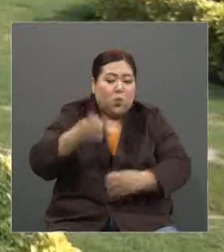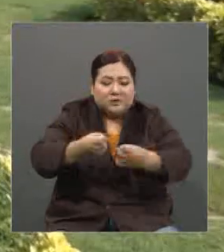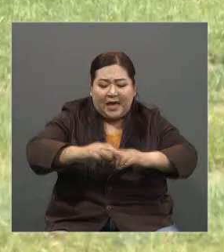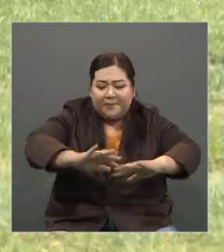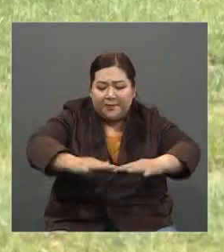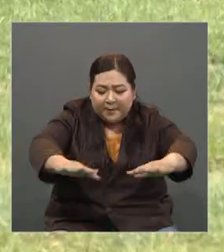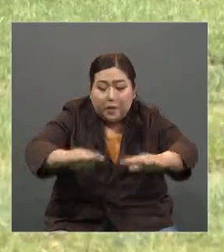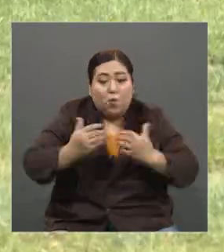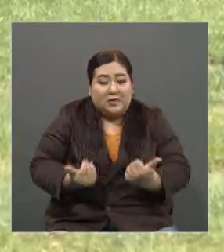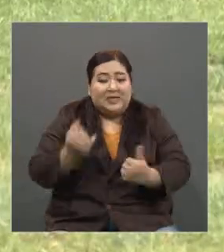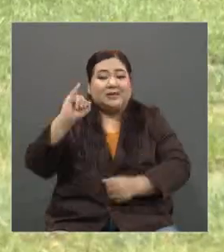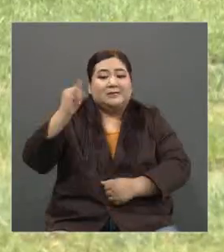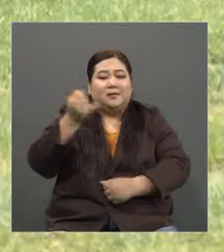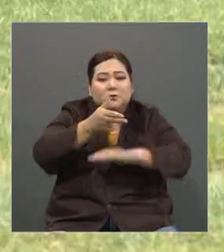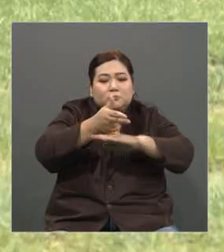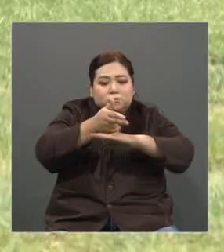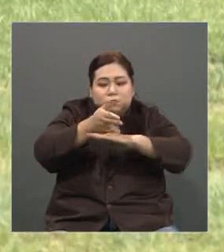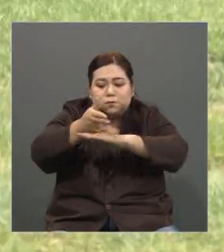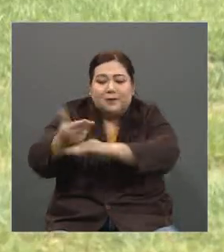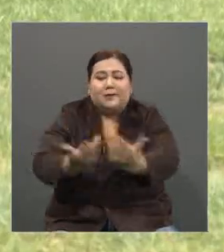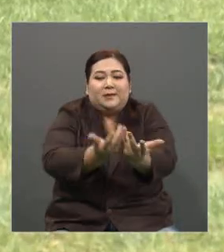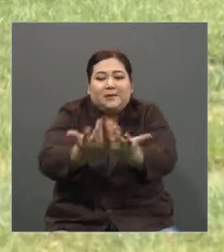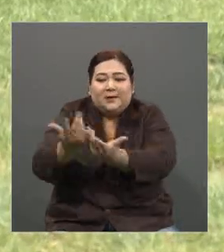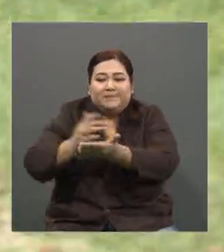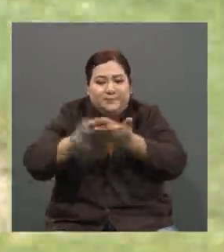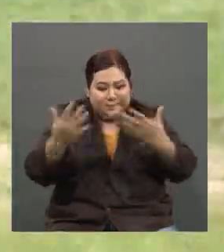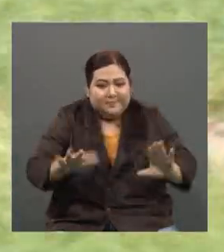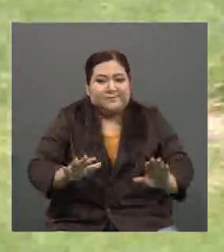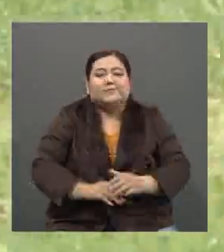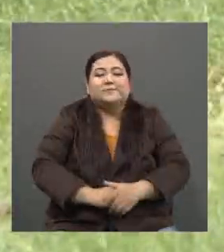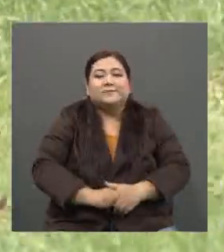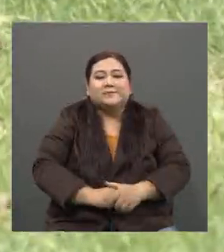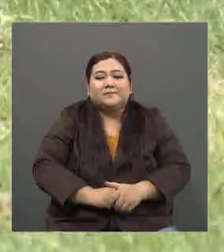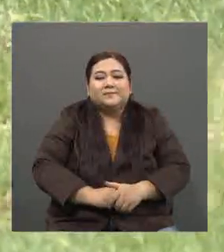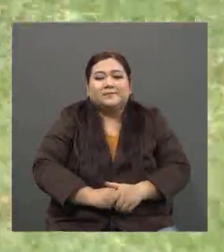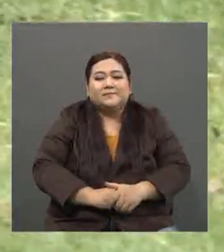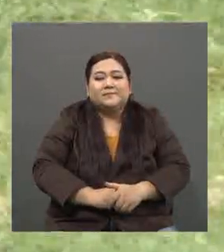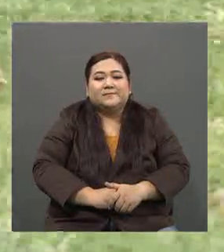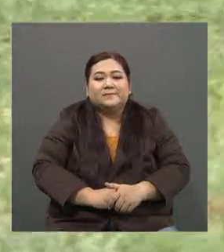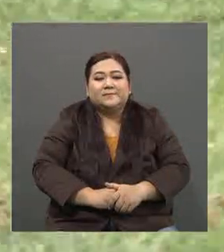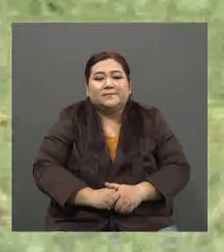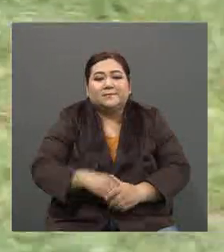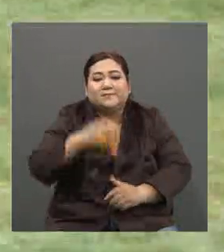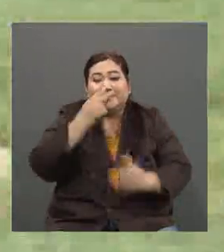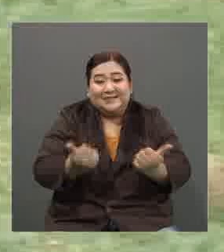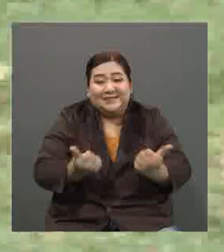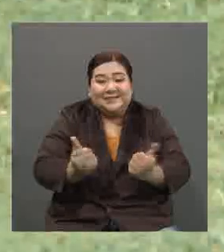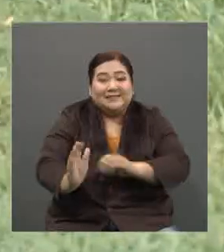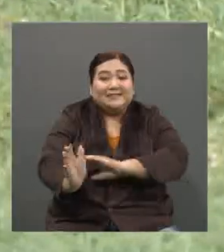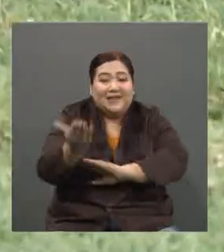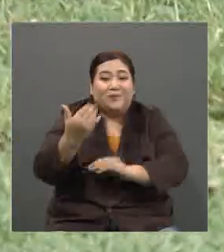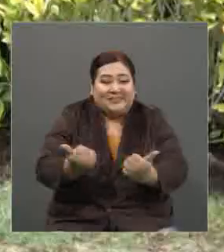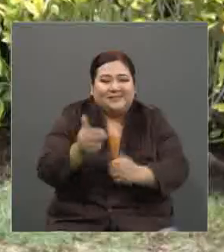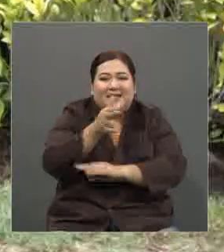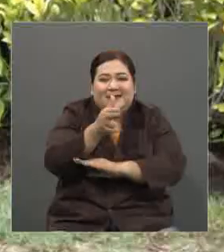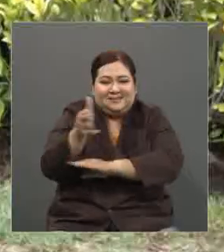ลุ็บอร์มาเช้านี้นี่นะครัอันนี้คอภาพลาสุดครัเป็บริเวณส